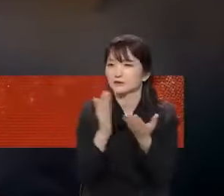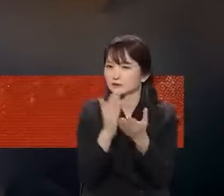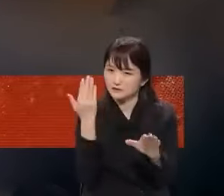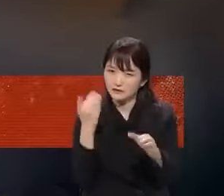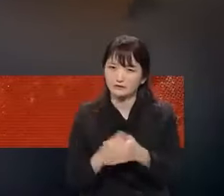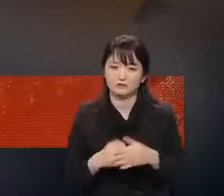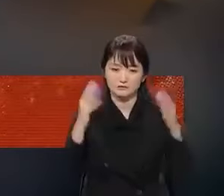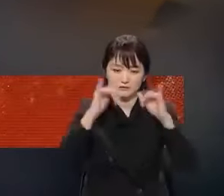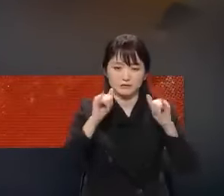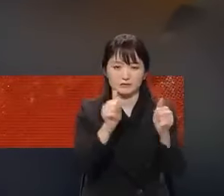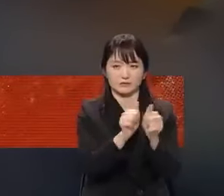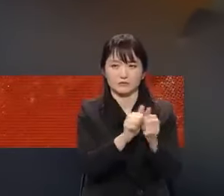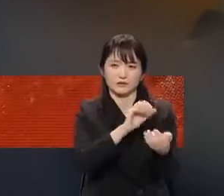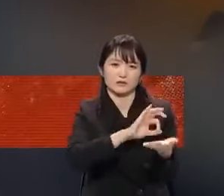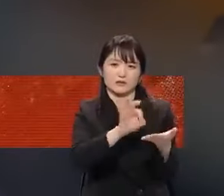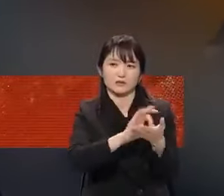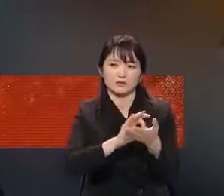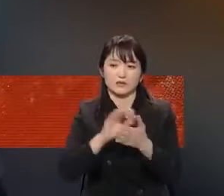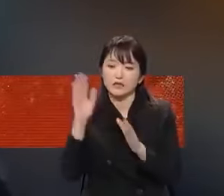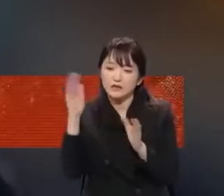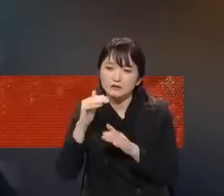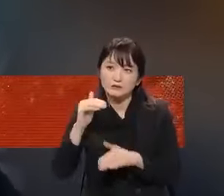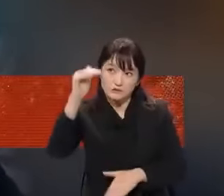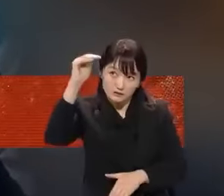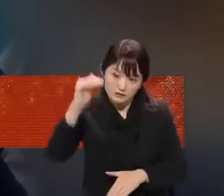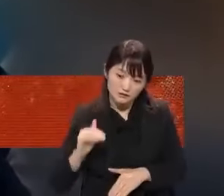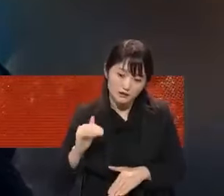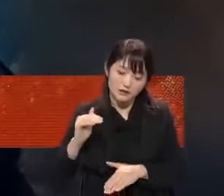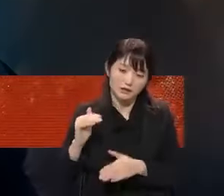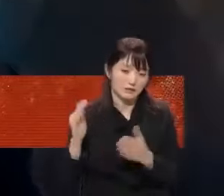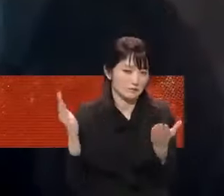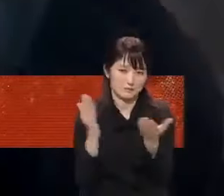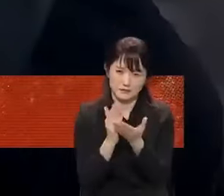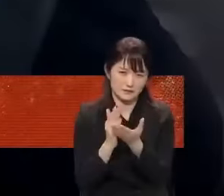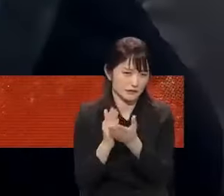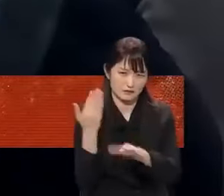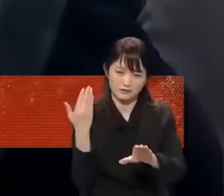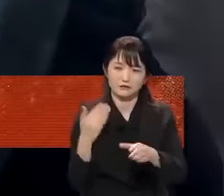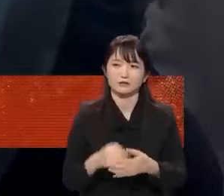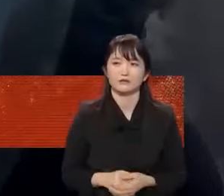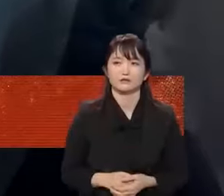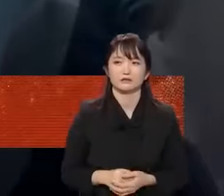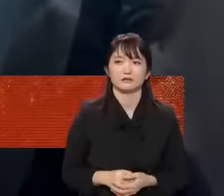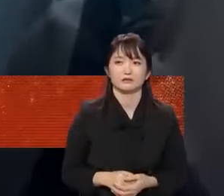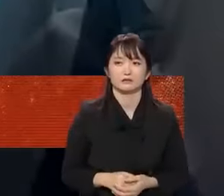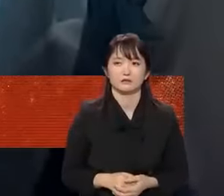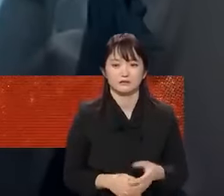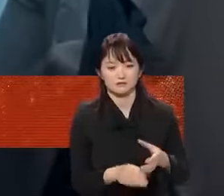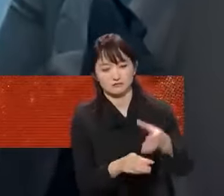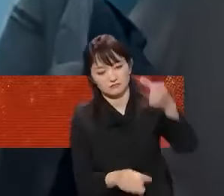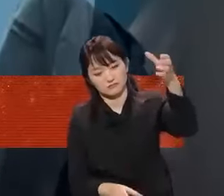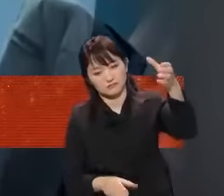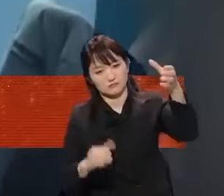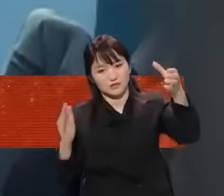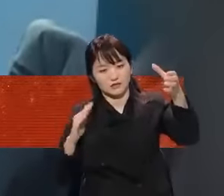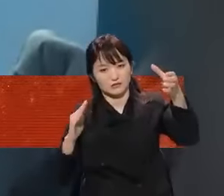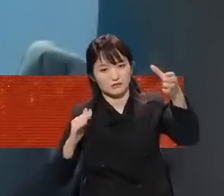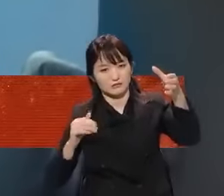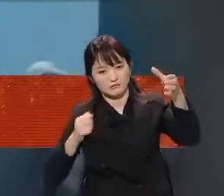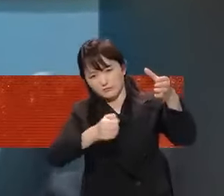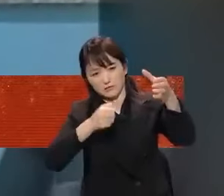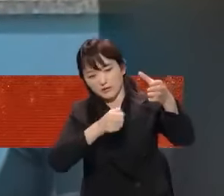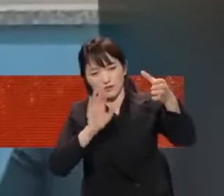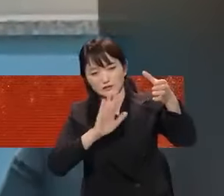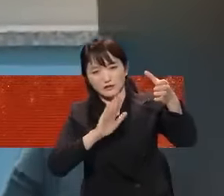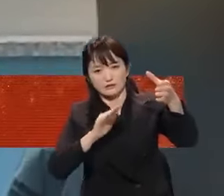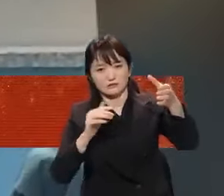쓰는 거지 아이들 키 높이가 아니에요. 저 훅 팔처럼 뻗어 나와 있는 게 아이들이 저기가 아이들 팔 높이가 아니잖아요. 본인이